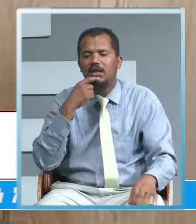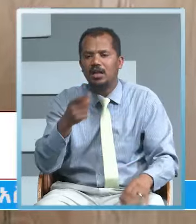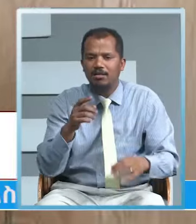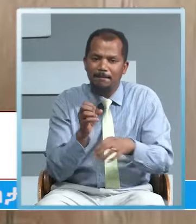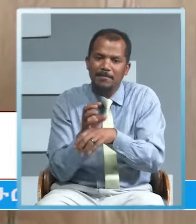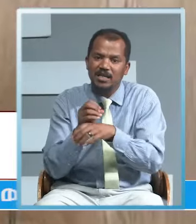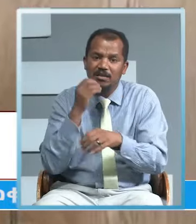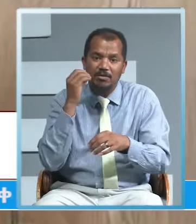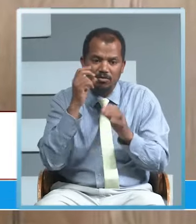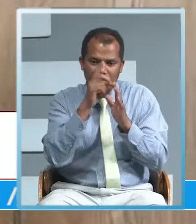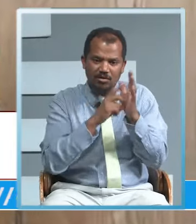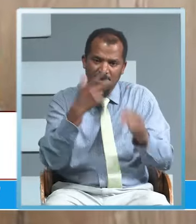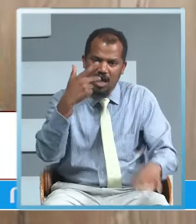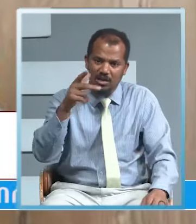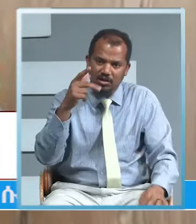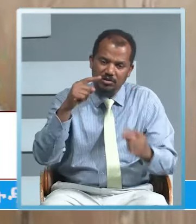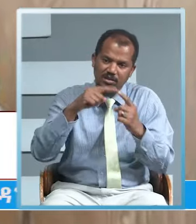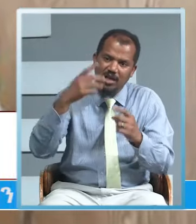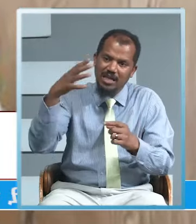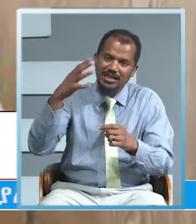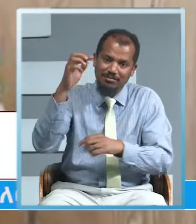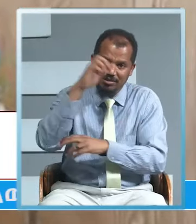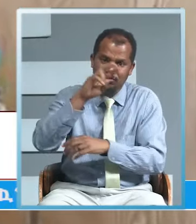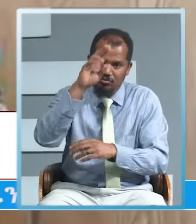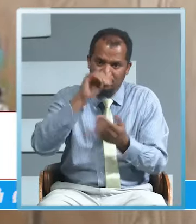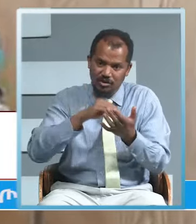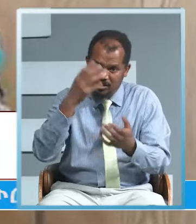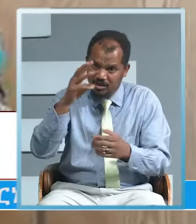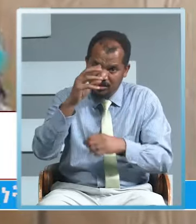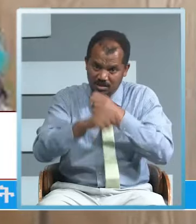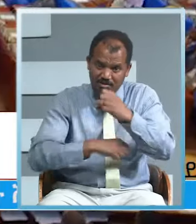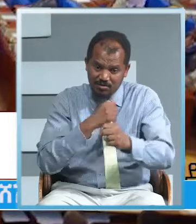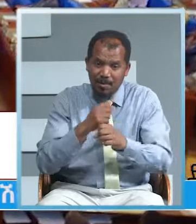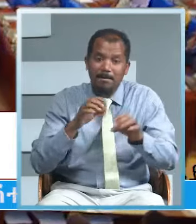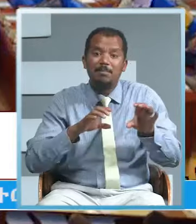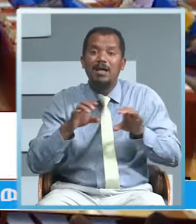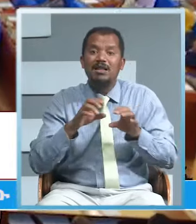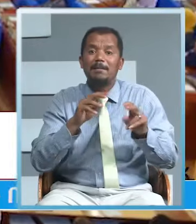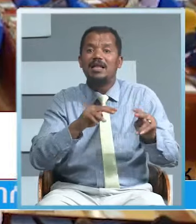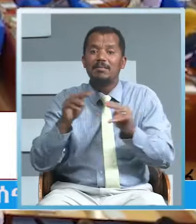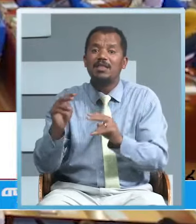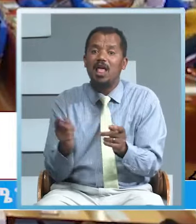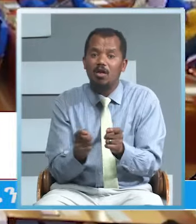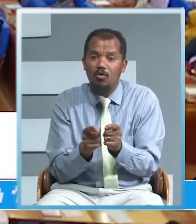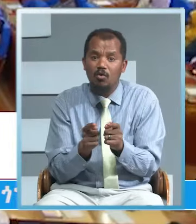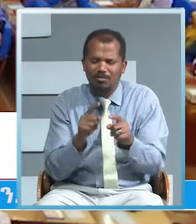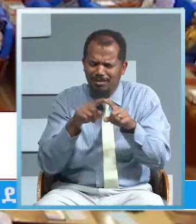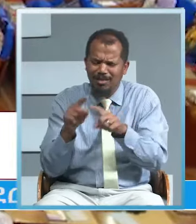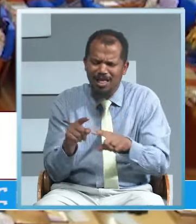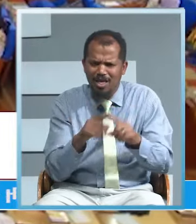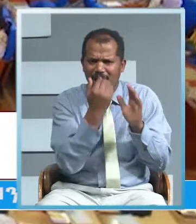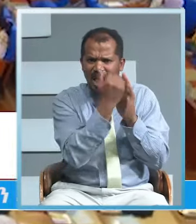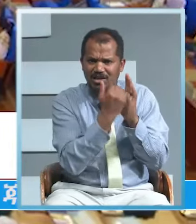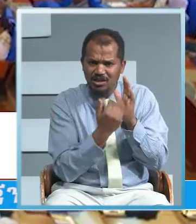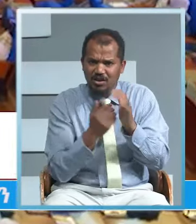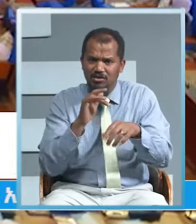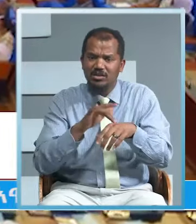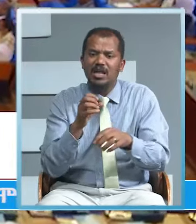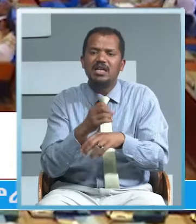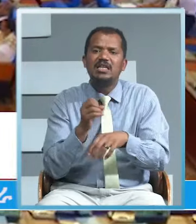ተጠቆመ። ምክር ቤቱ ከየካቲት 13 እስከ 15 ቀን 2016 ዓ.ም በሚያካሄደው መደበኛ ጉባኤው በተለያዩ አጀንዳዎች